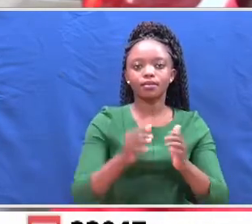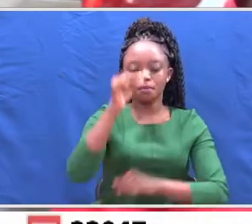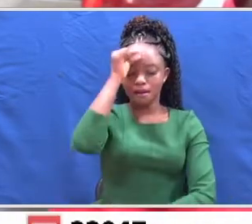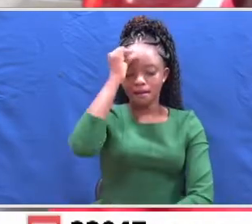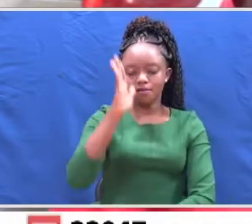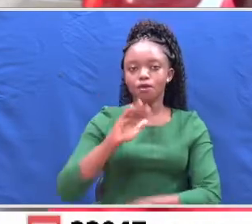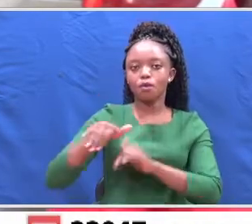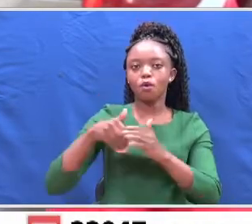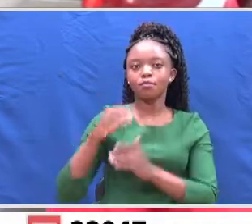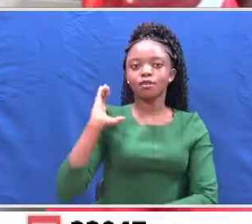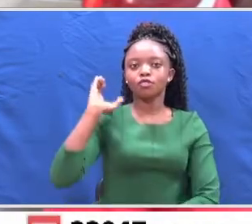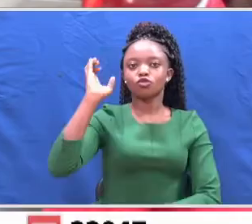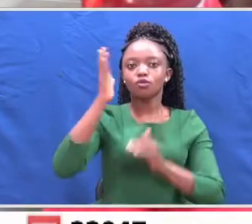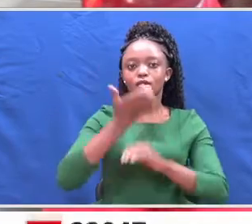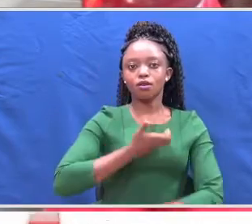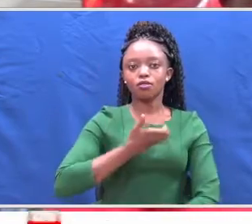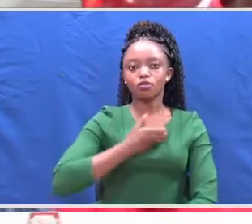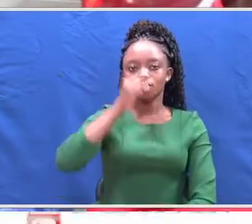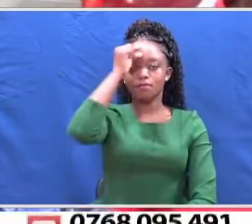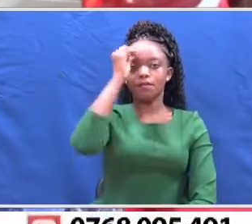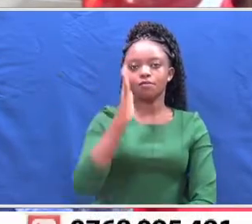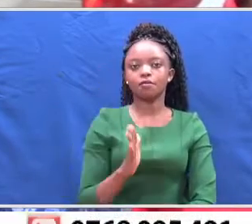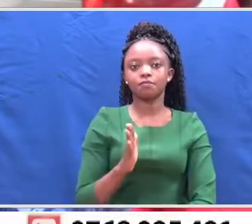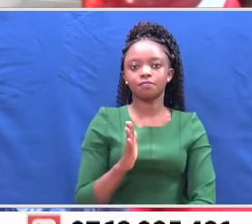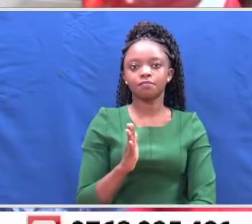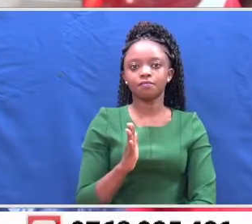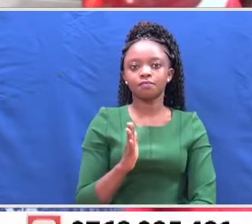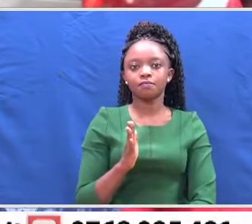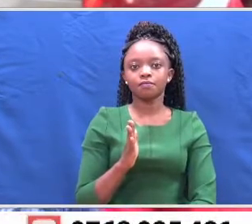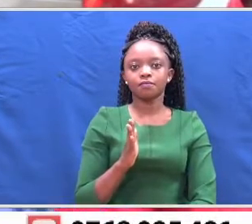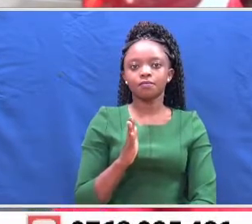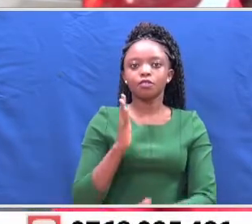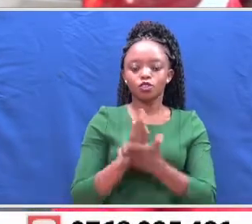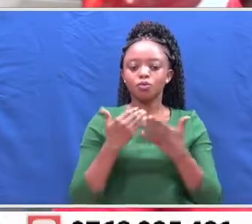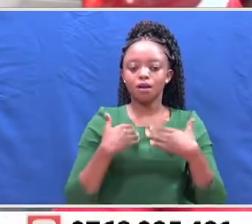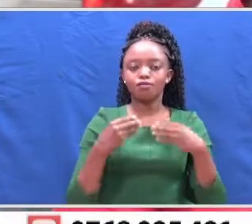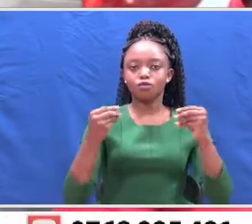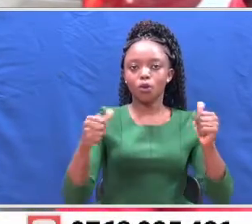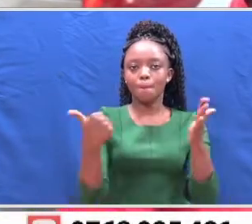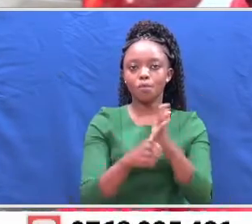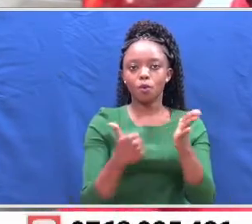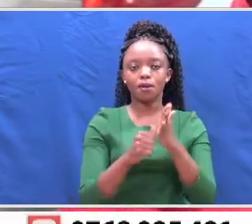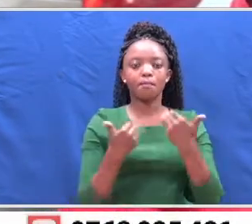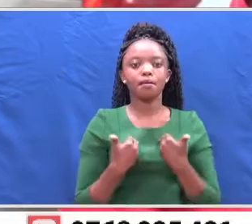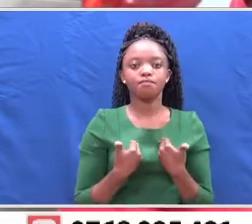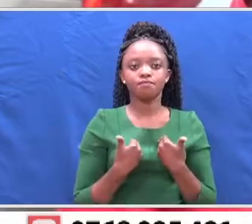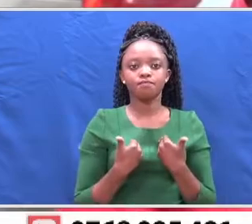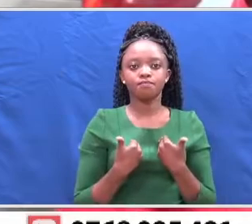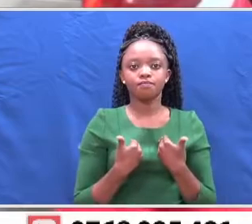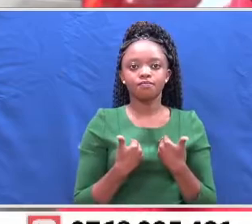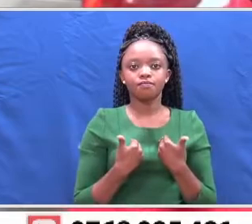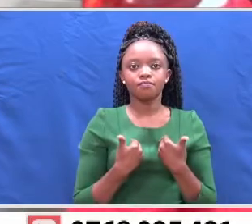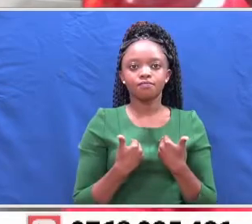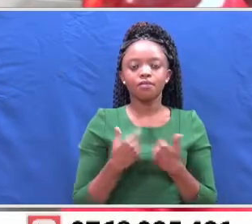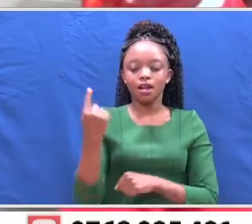wote, chair council of governors, na kwamba walikuwa na suluhu kwa ajili ya matatizo tulionayo. Kwa hivyo tumekuja